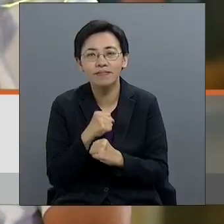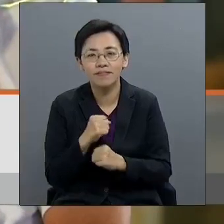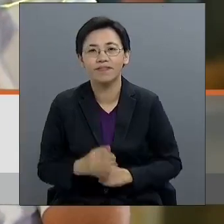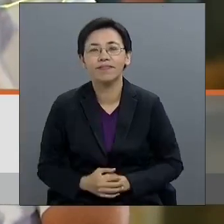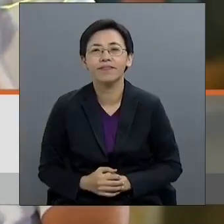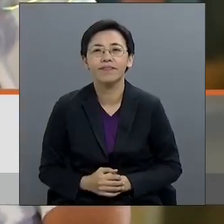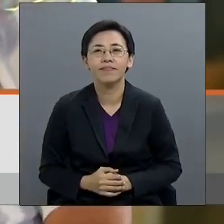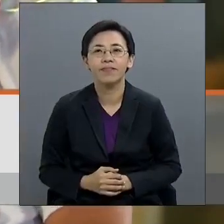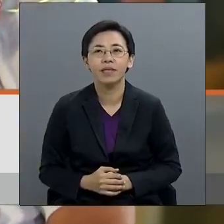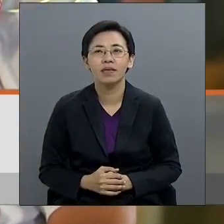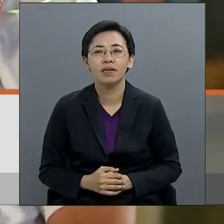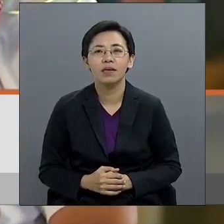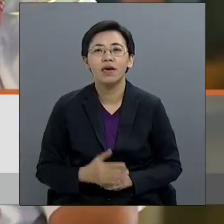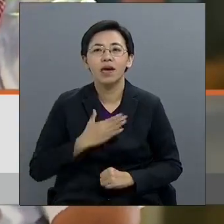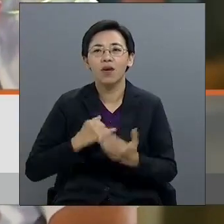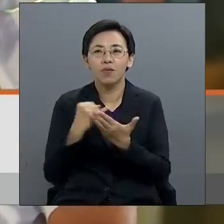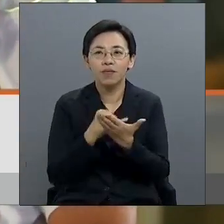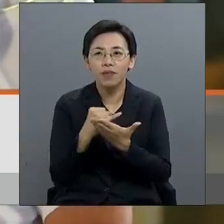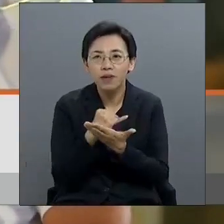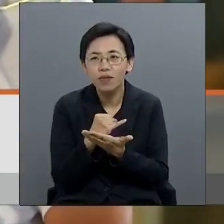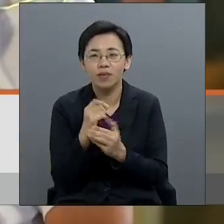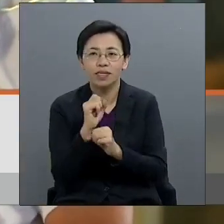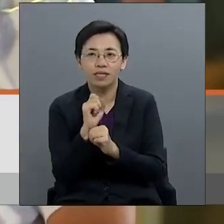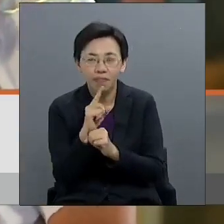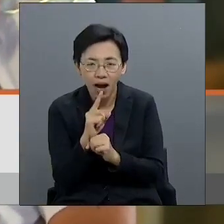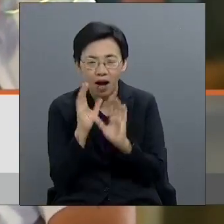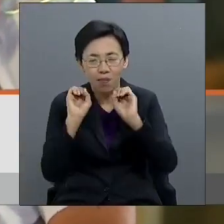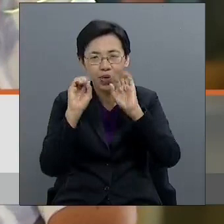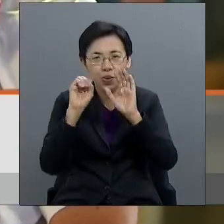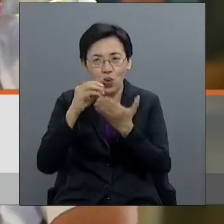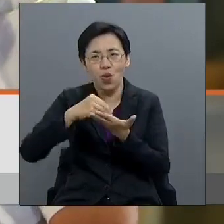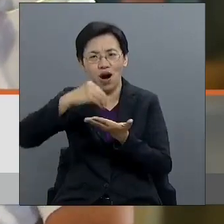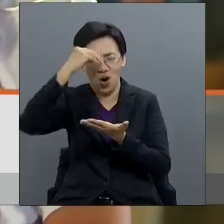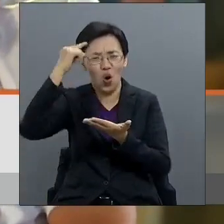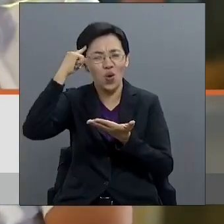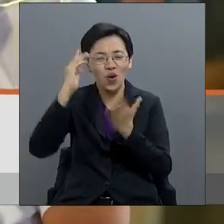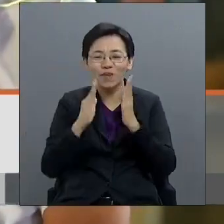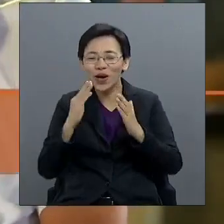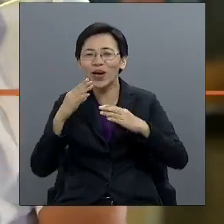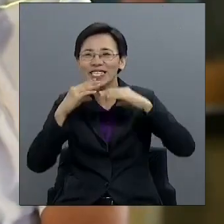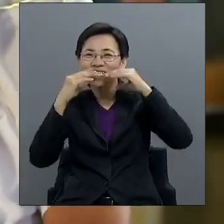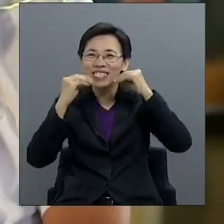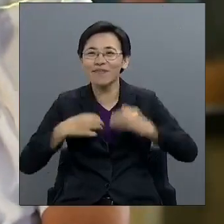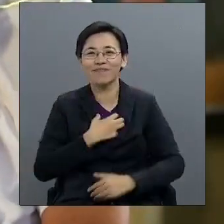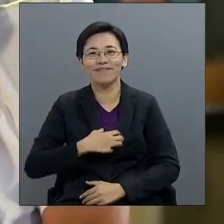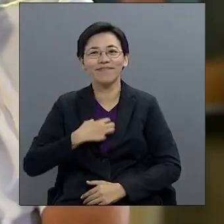คือในความเป็นศิลปินและในความเป็นนักการศึกษาและในความเป็นคนอารมณ์ดีครับ